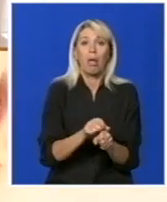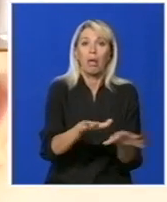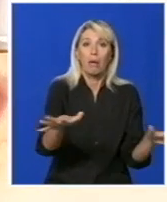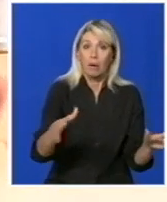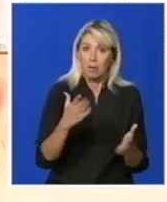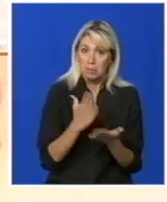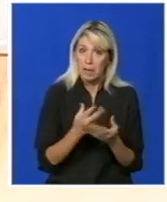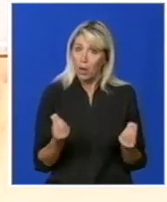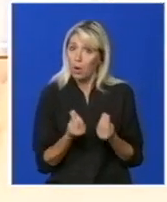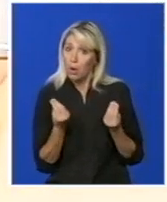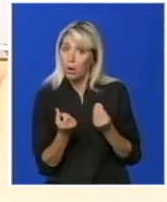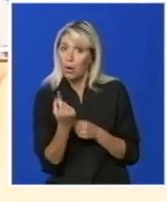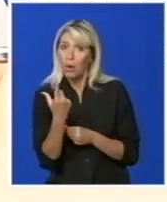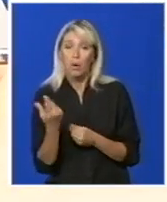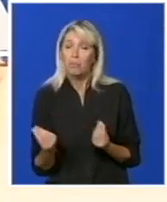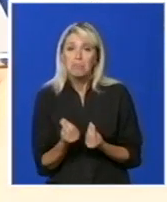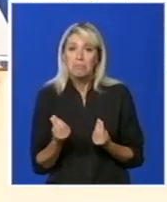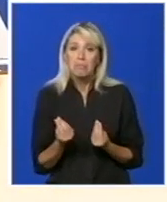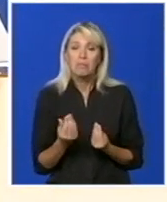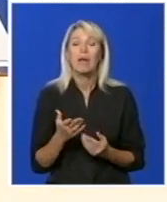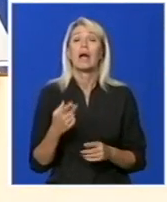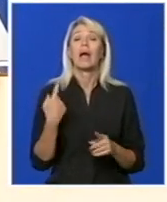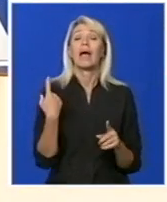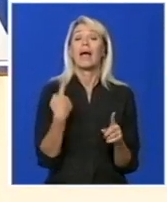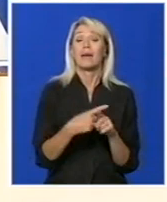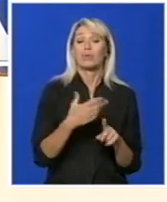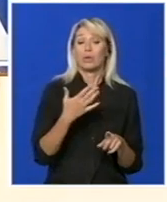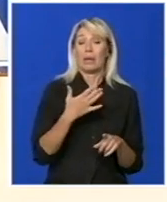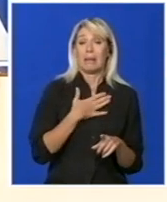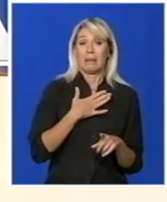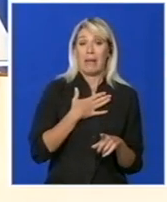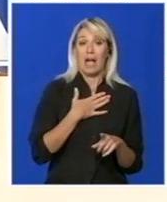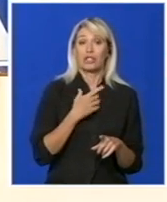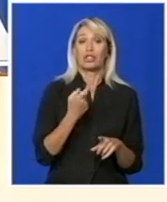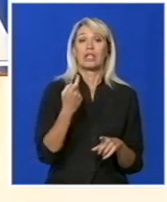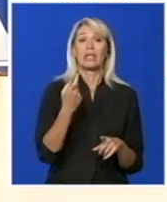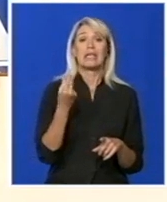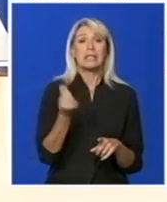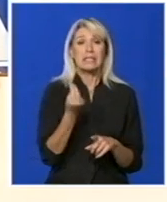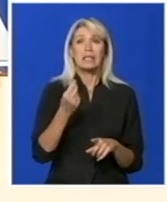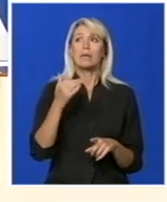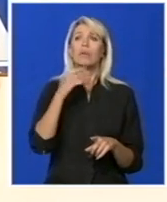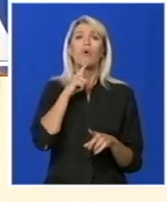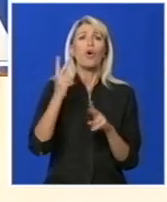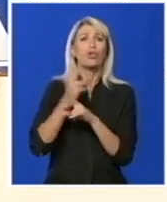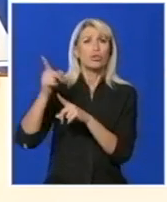zaražen i naši državljani sa tih teritorija su izuzeti od te odluke, pa zašto je to